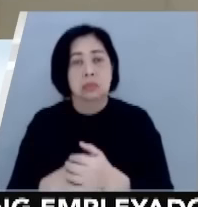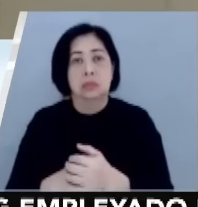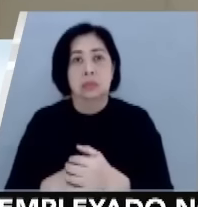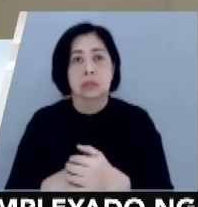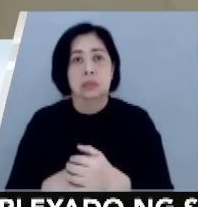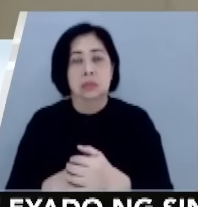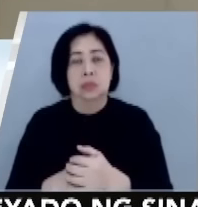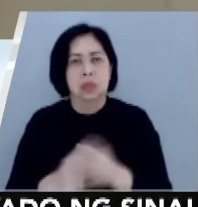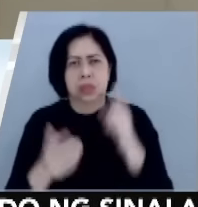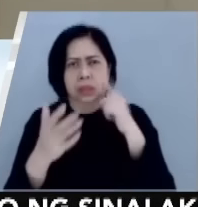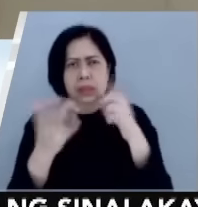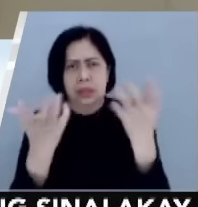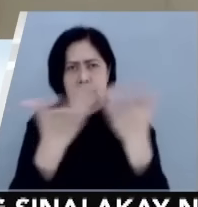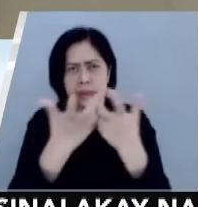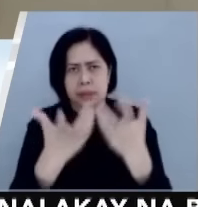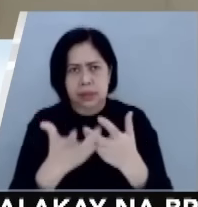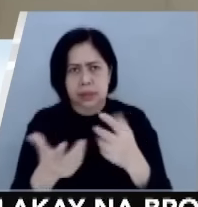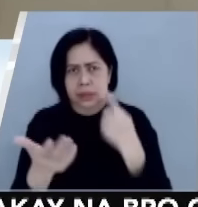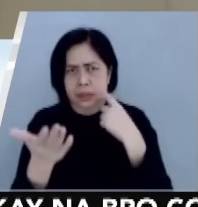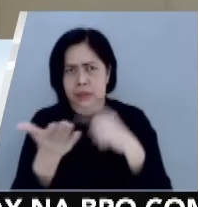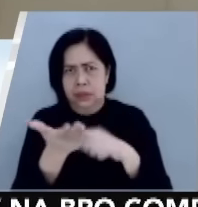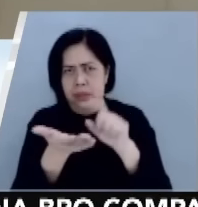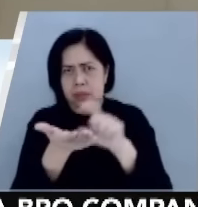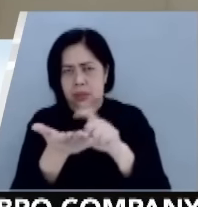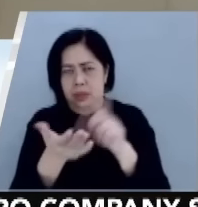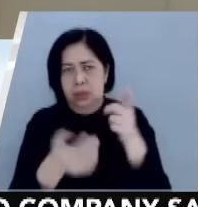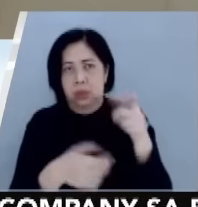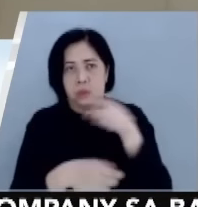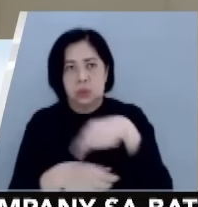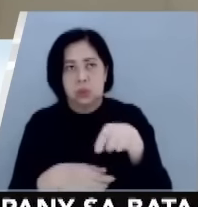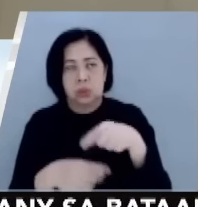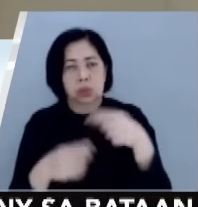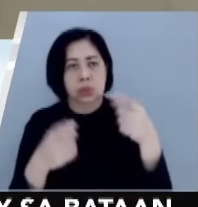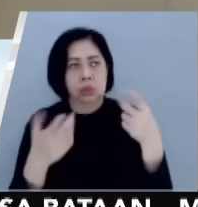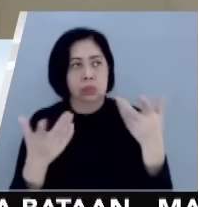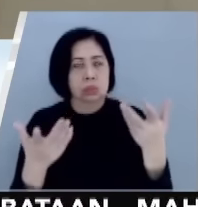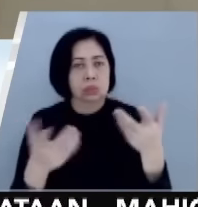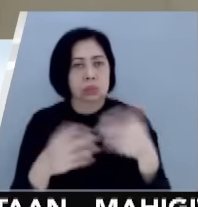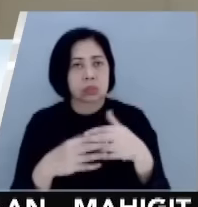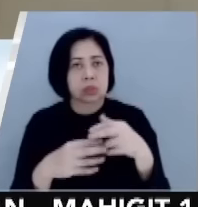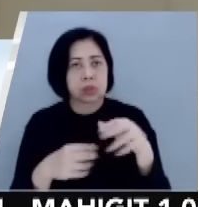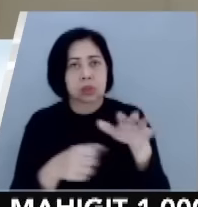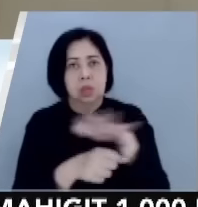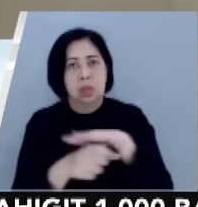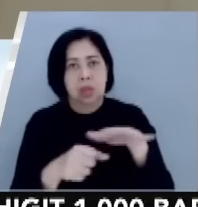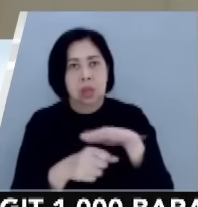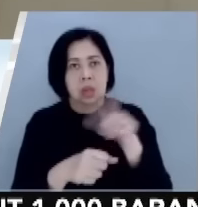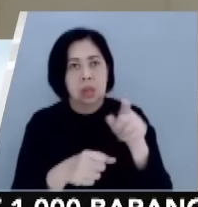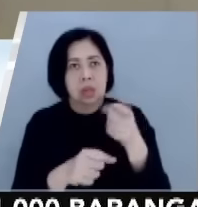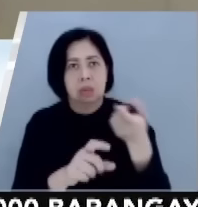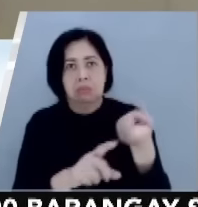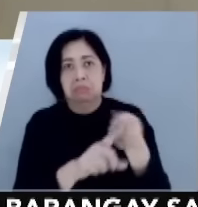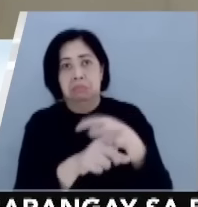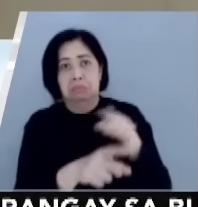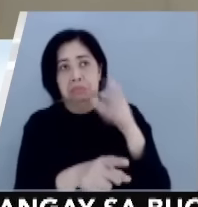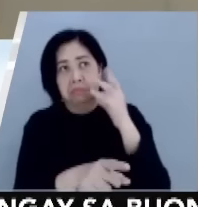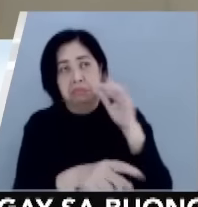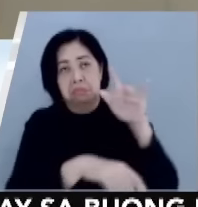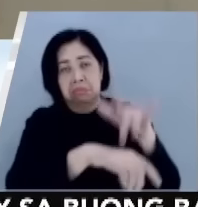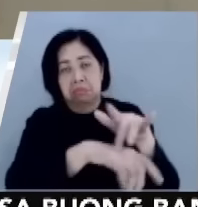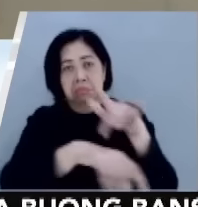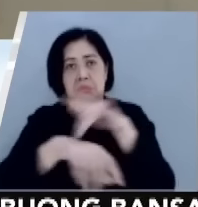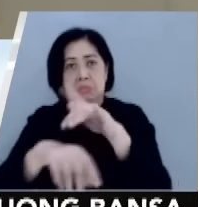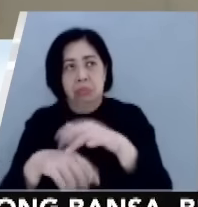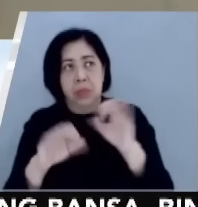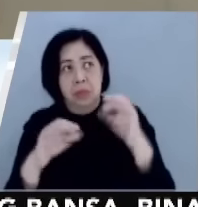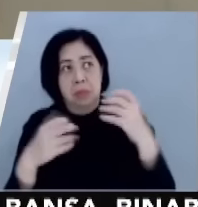Ipapacrossmatch din po natin yan doon sa mga areas kung saan siya nanggaling na mayroong mga